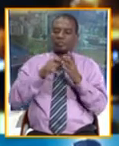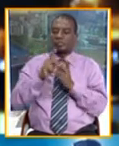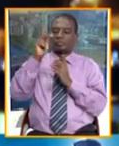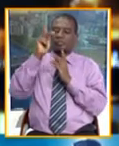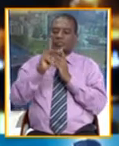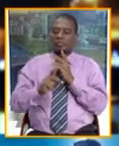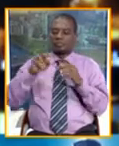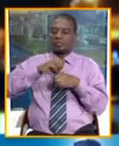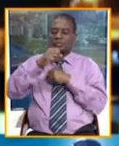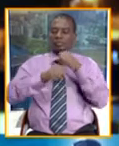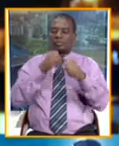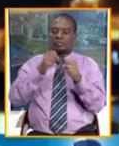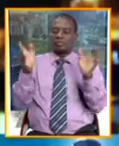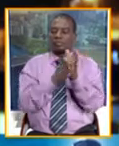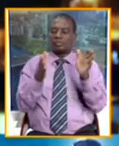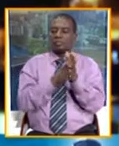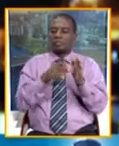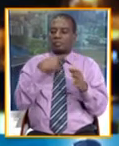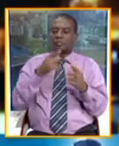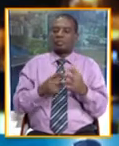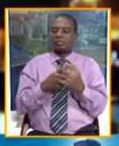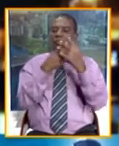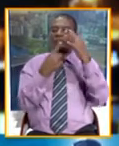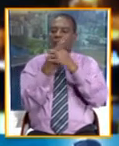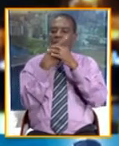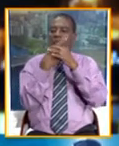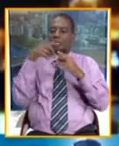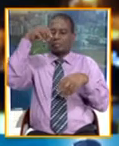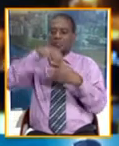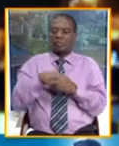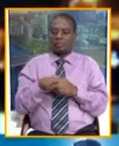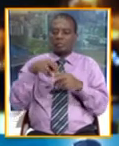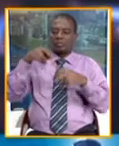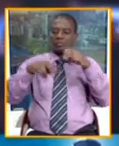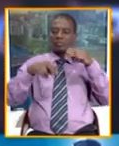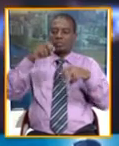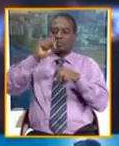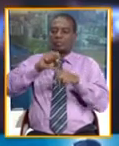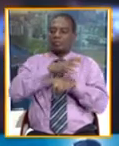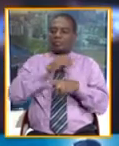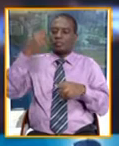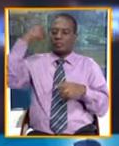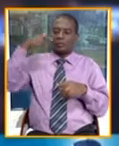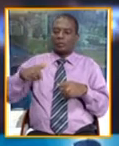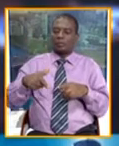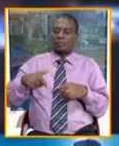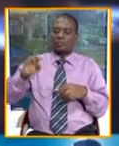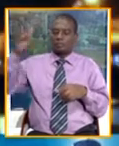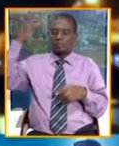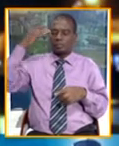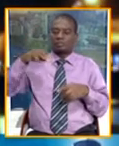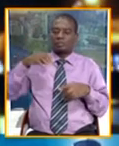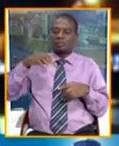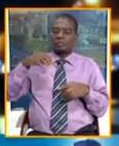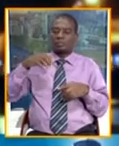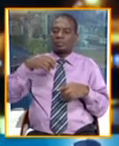de l'année scolaire qui ont apparu dans les évaluations. Pour cela, Madame le ministre qui